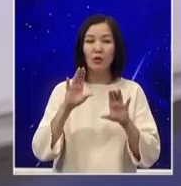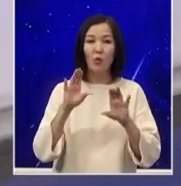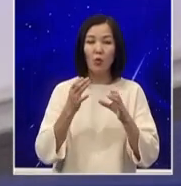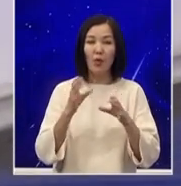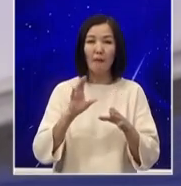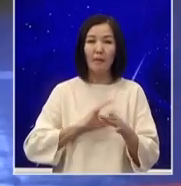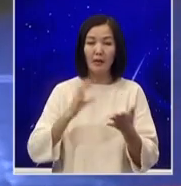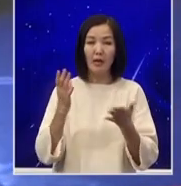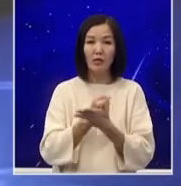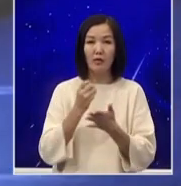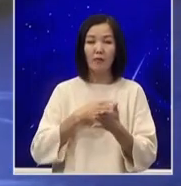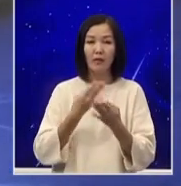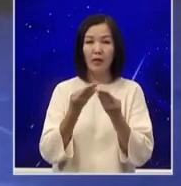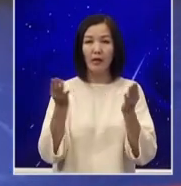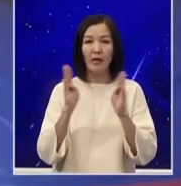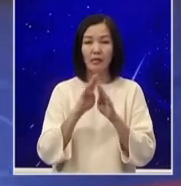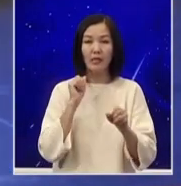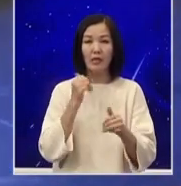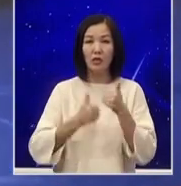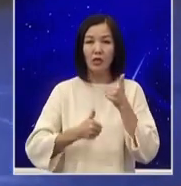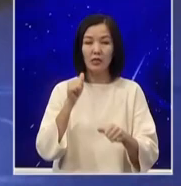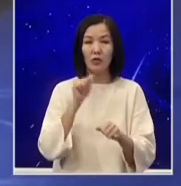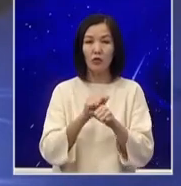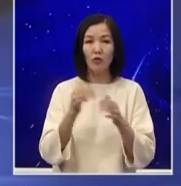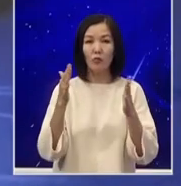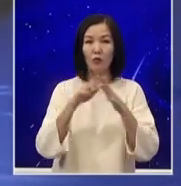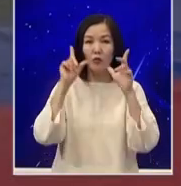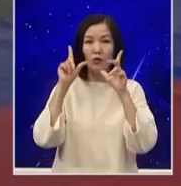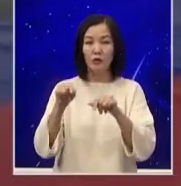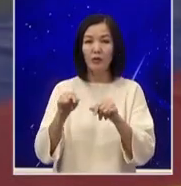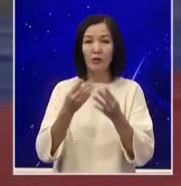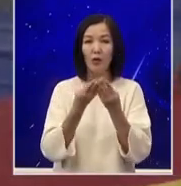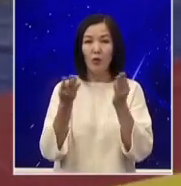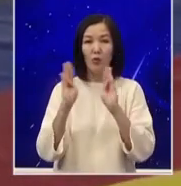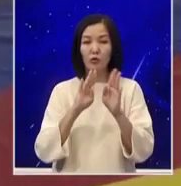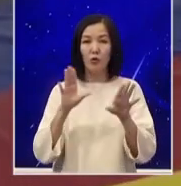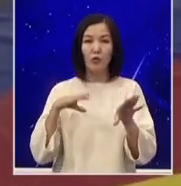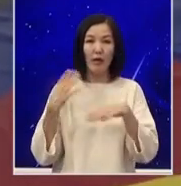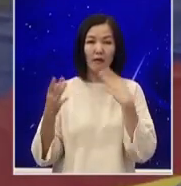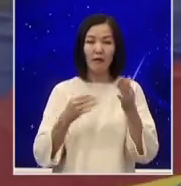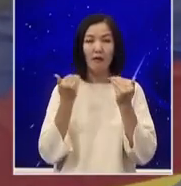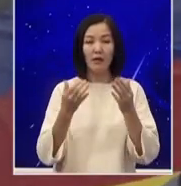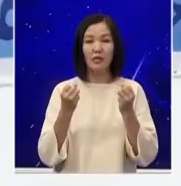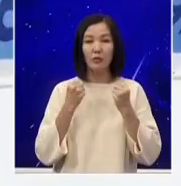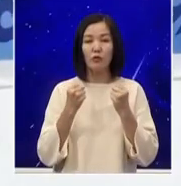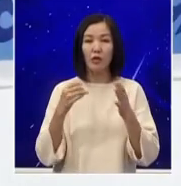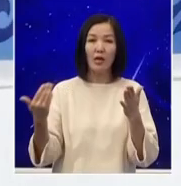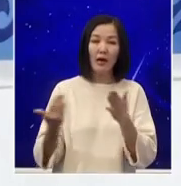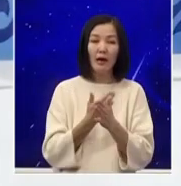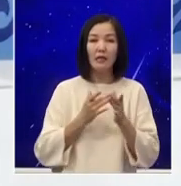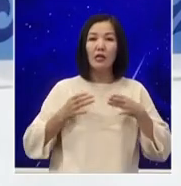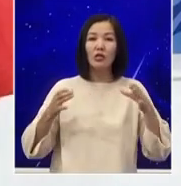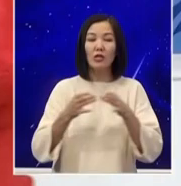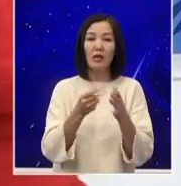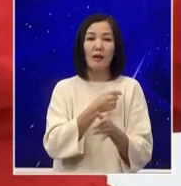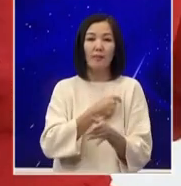корона індетке байланысты жарыстар тоқтап, балуандар үйлеріне жіберіліп, оқшау дайындалған еді. Қазір спортшыларды қайта жинаған аға